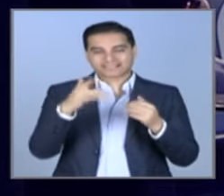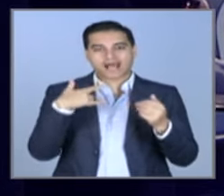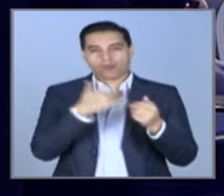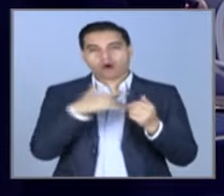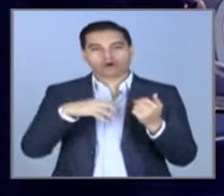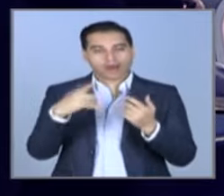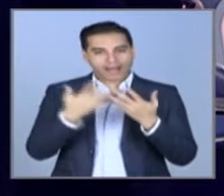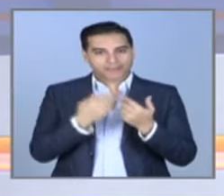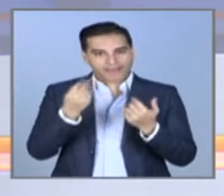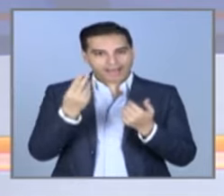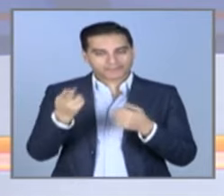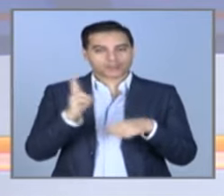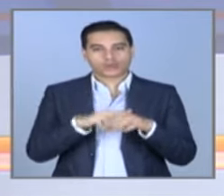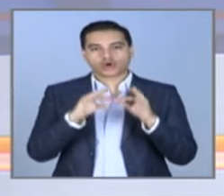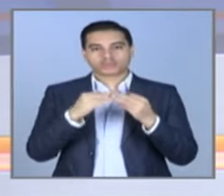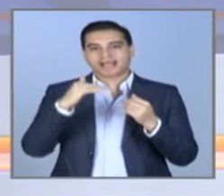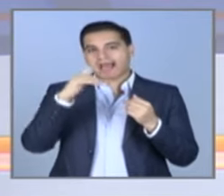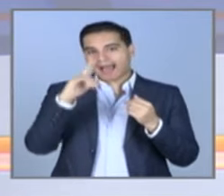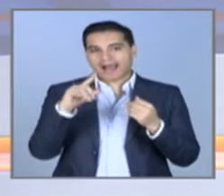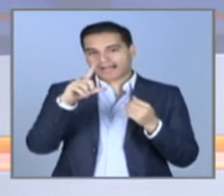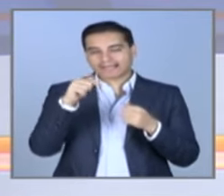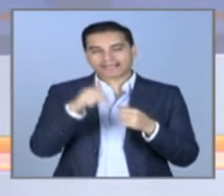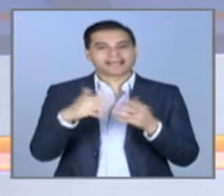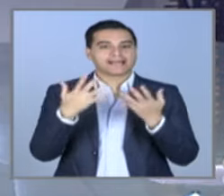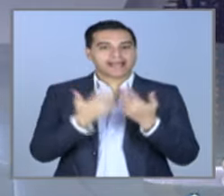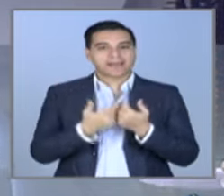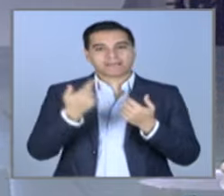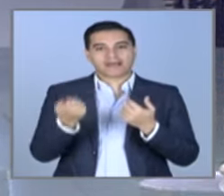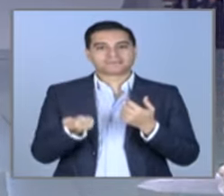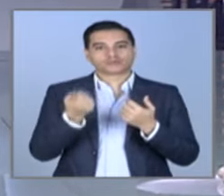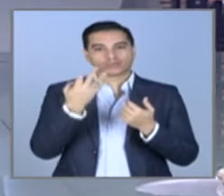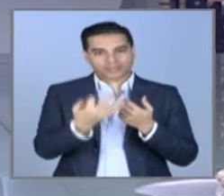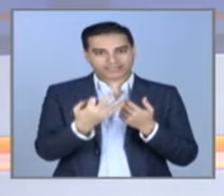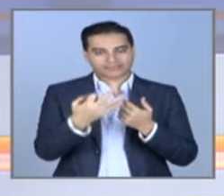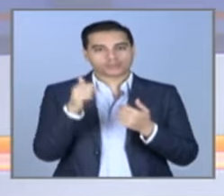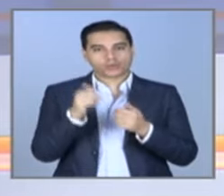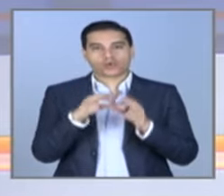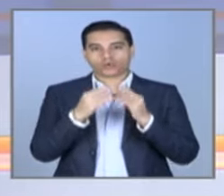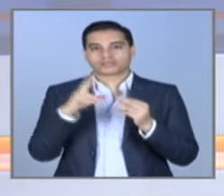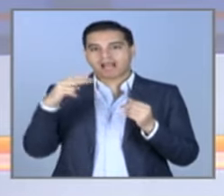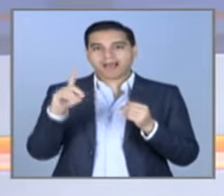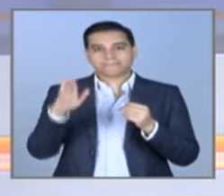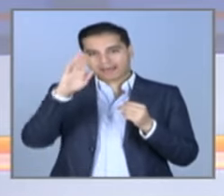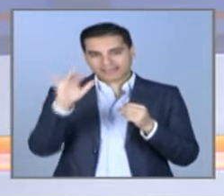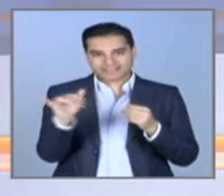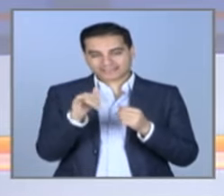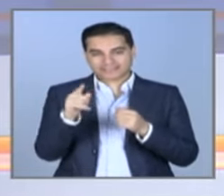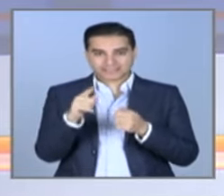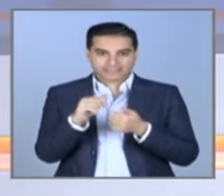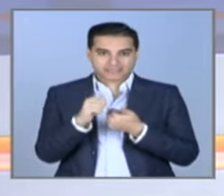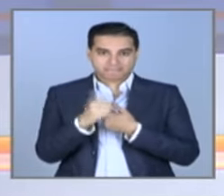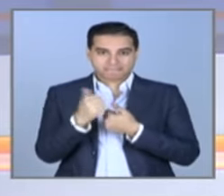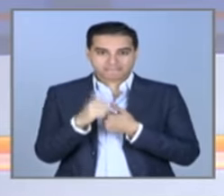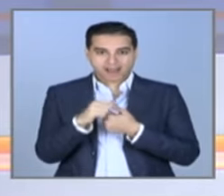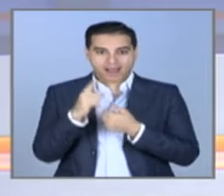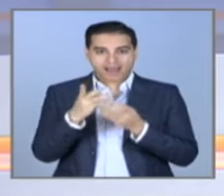القاهرة 40، عيلة خليل بنها الأليوبية 35، وعيلة العباسي ضيعتوا